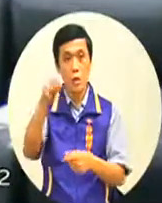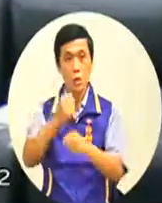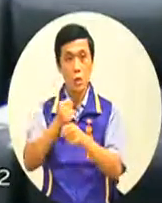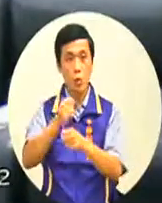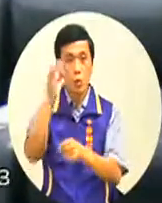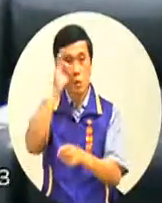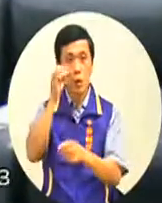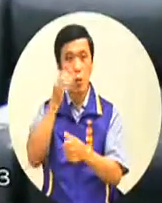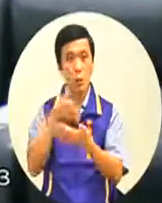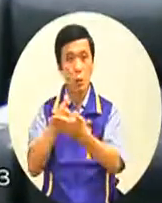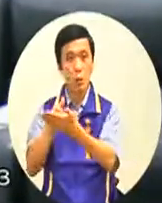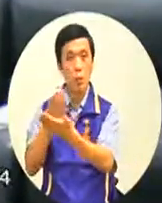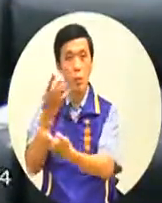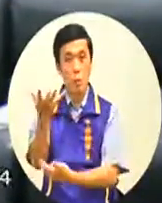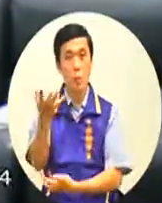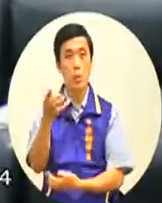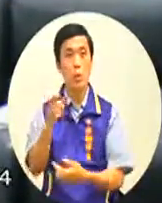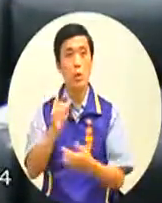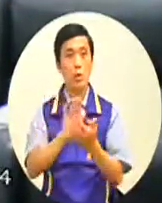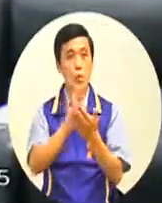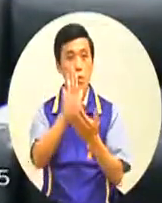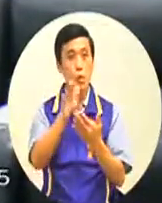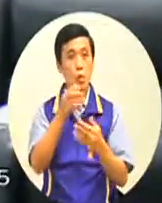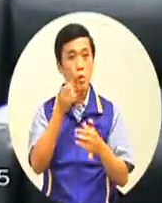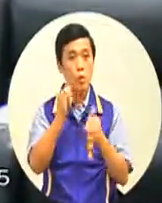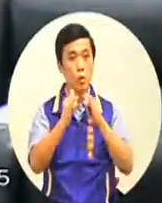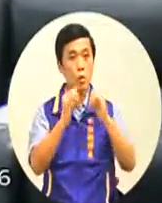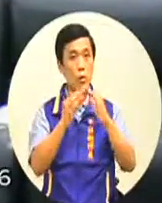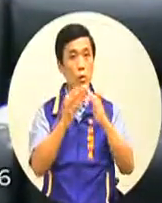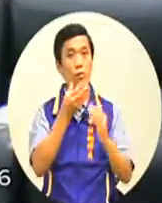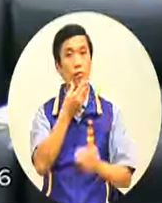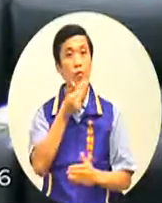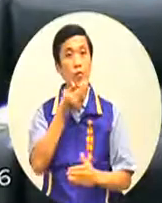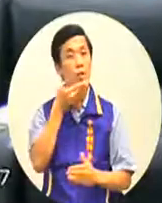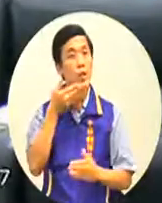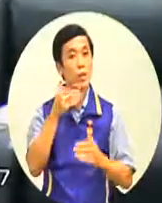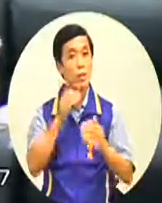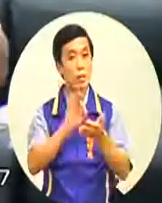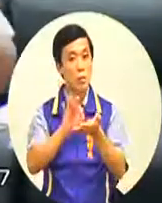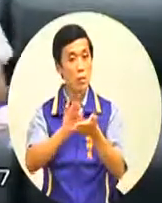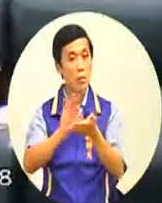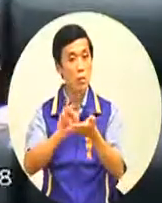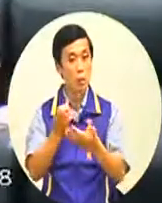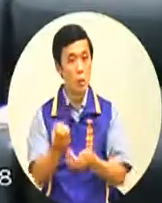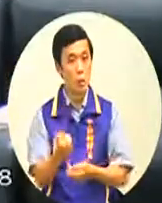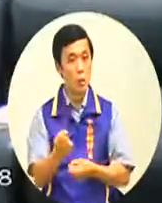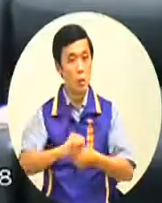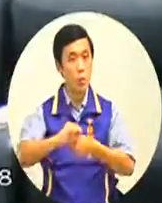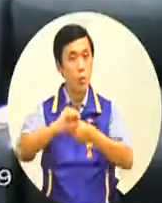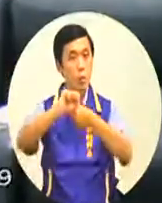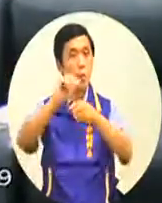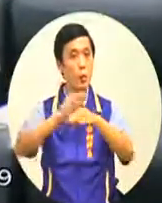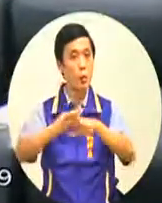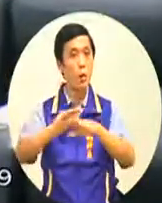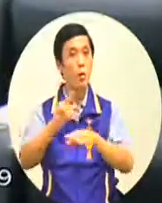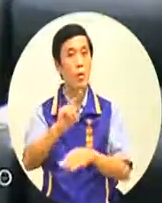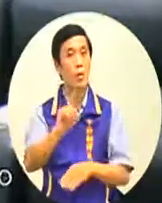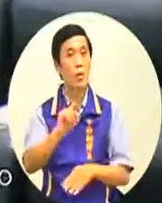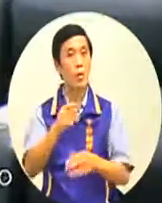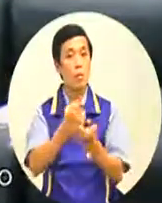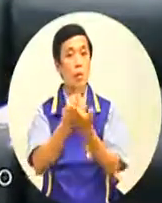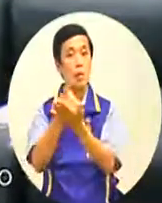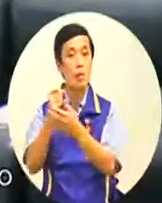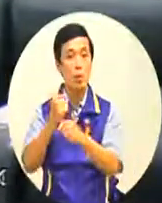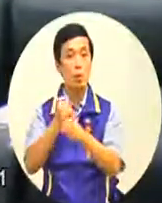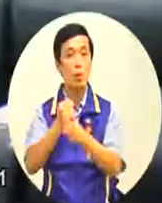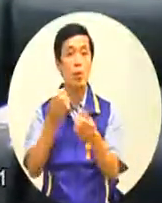干给未来啊，社会福利的支出就会少啊。这社会是必然的，因为大家拢无头路，到尾啊，大家嘛变低收入户，大家拢